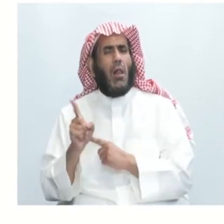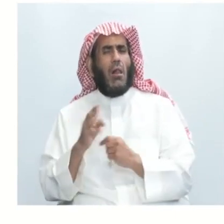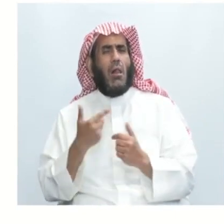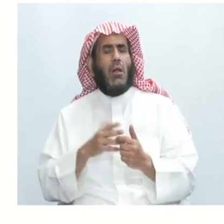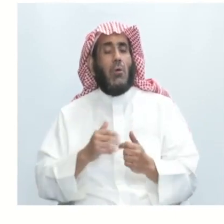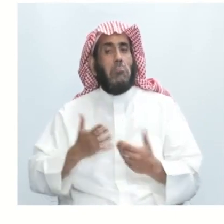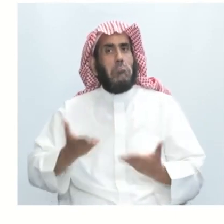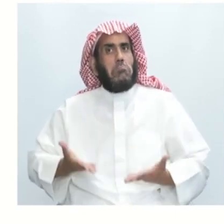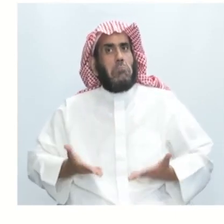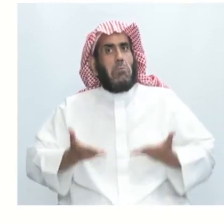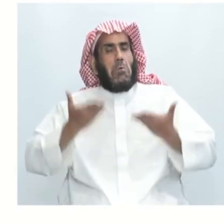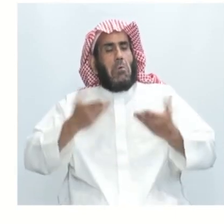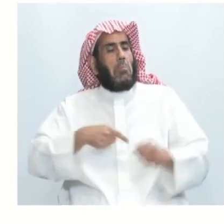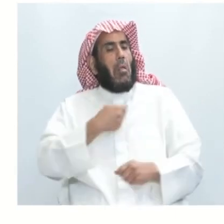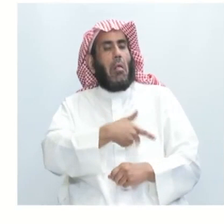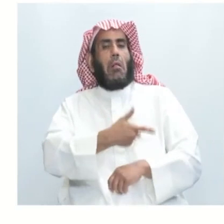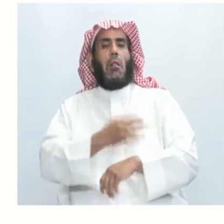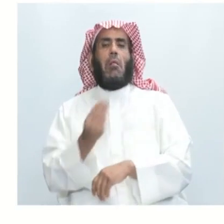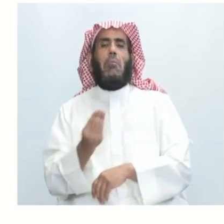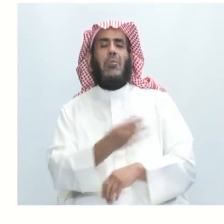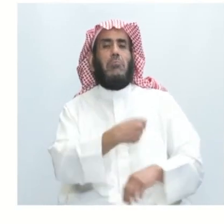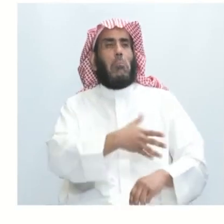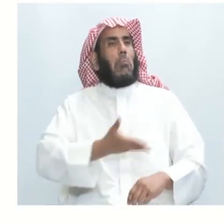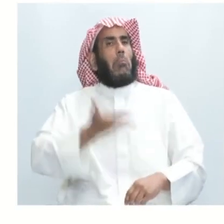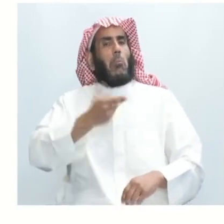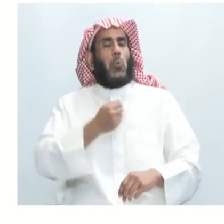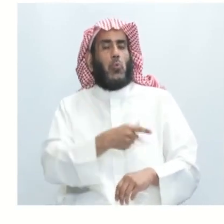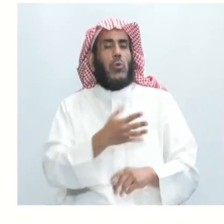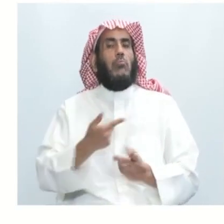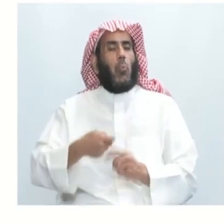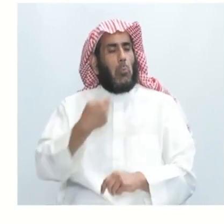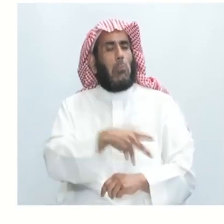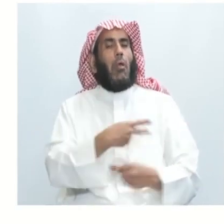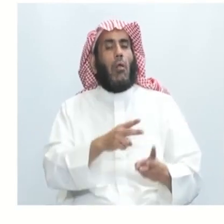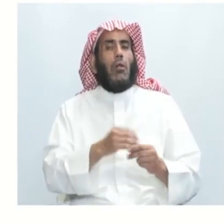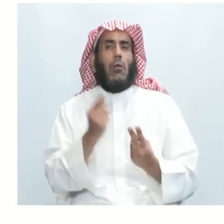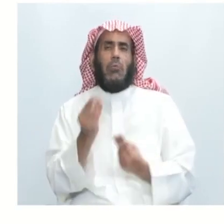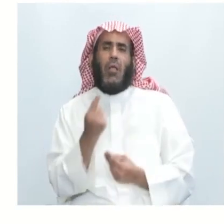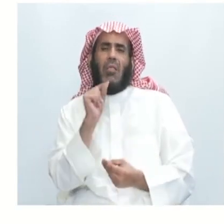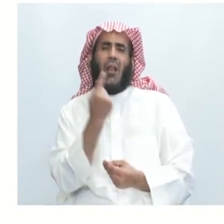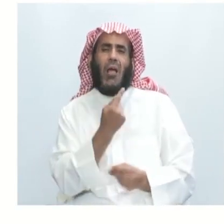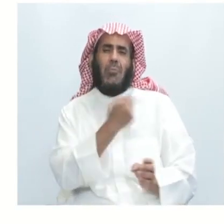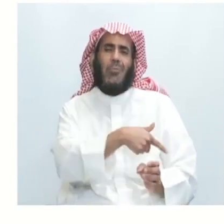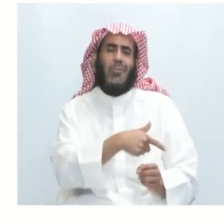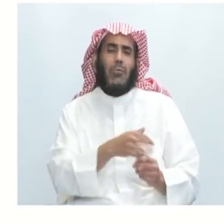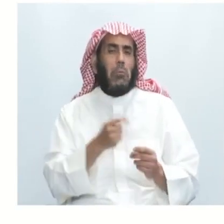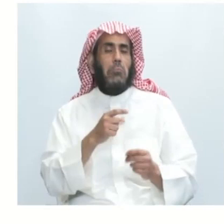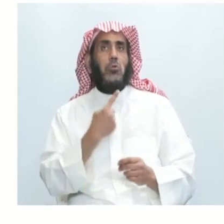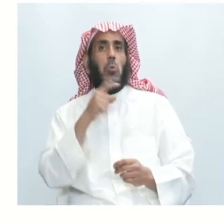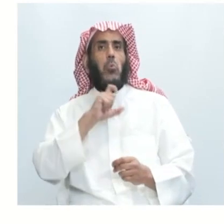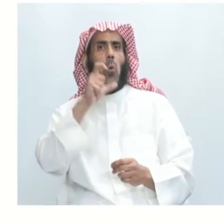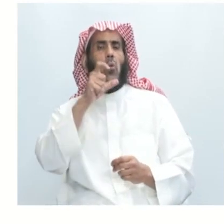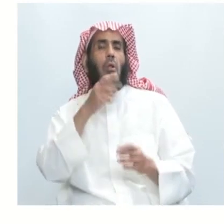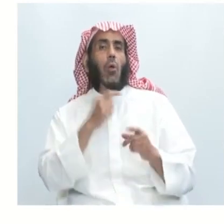يتفاخر على المسلم على المساكين وهو يعطيهم الصدقات فاذا طلب منه احدهم درهما كان يقول له بصوت